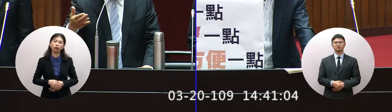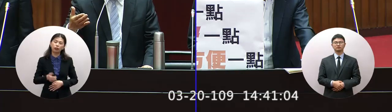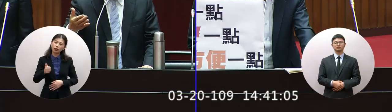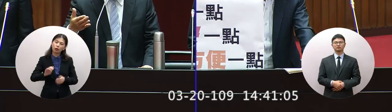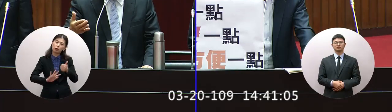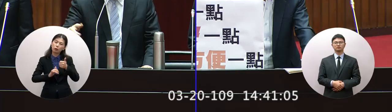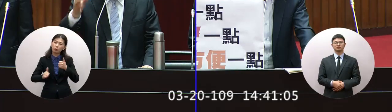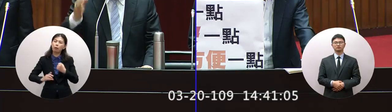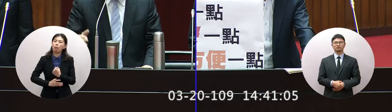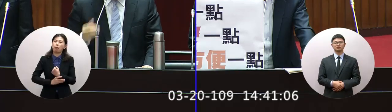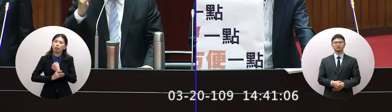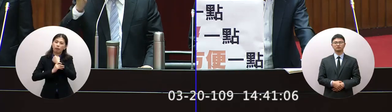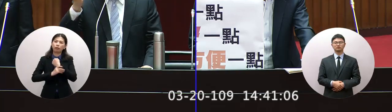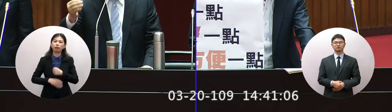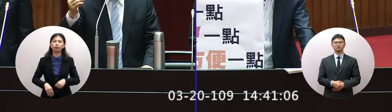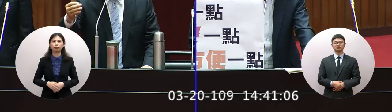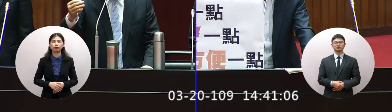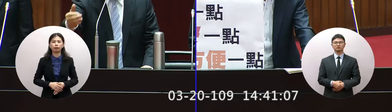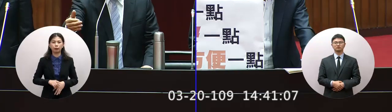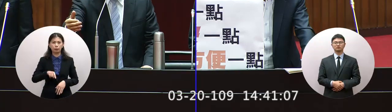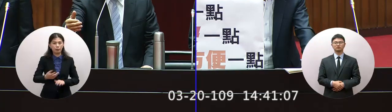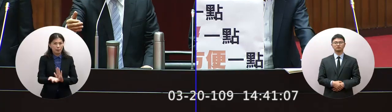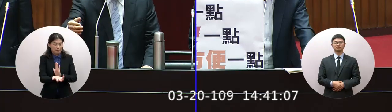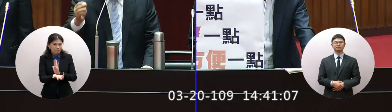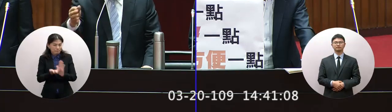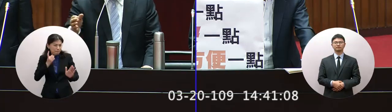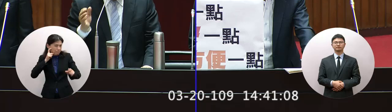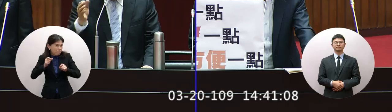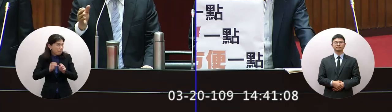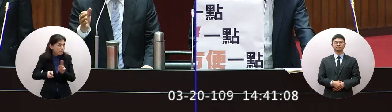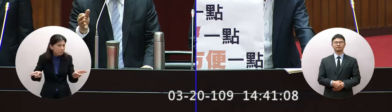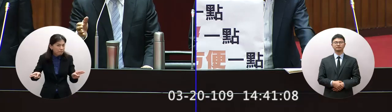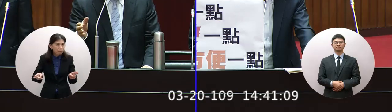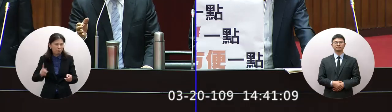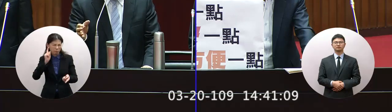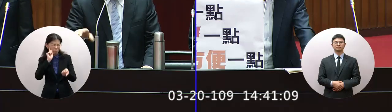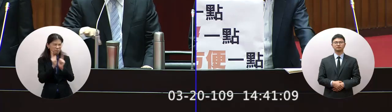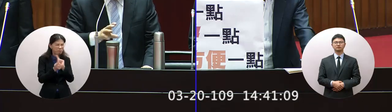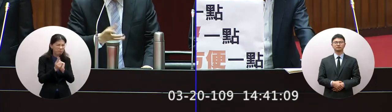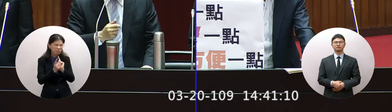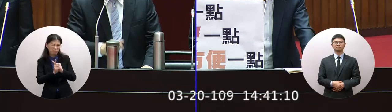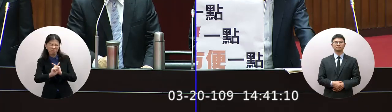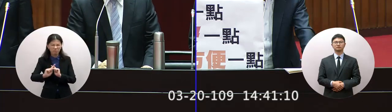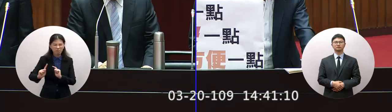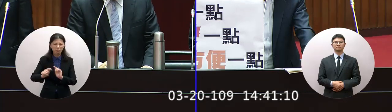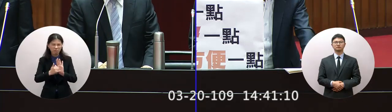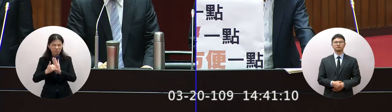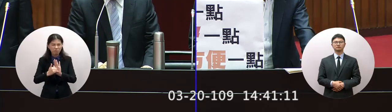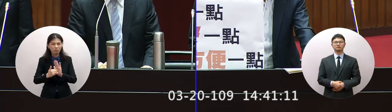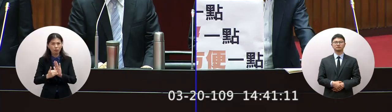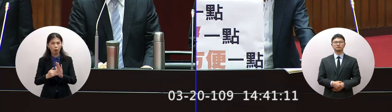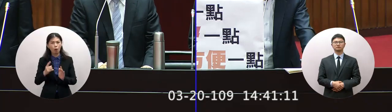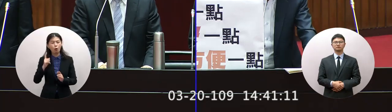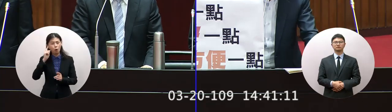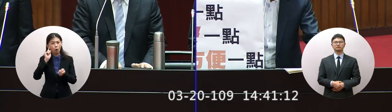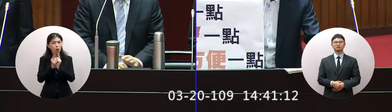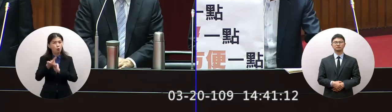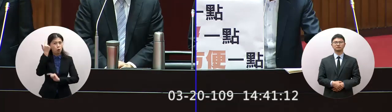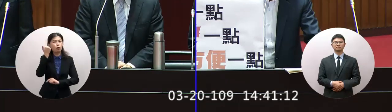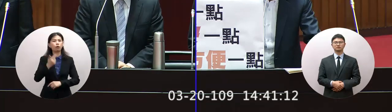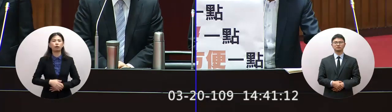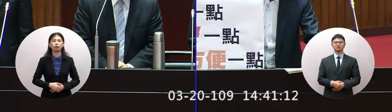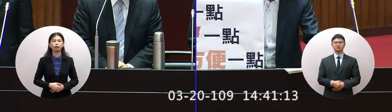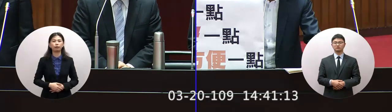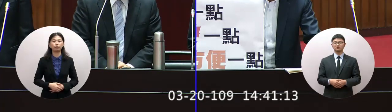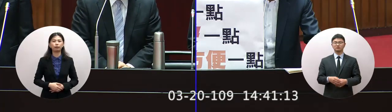谢委员很大支持，我们都超前部署，然后应变做法也相当灵活。 因为这